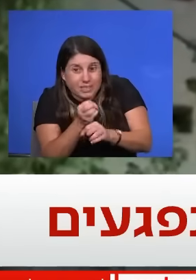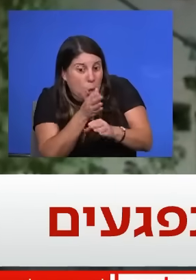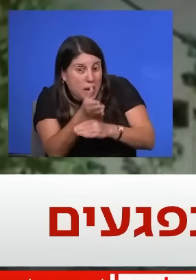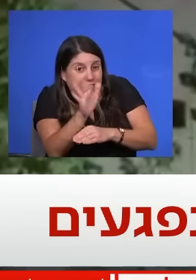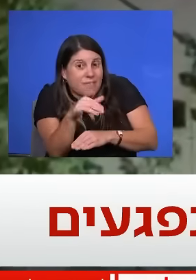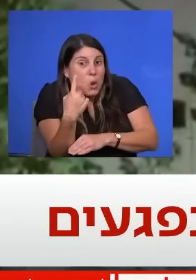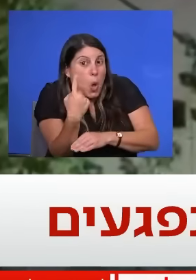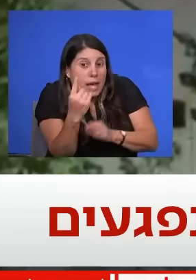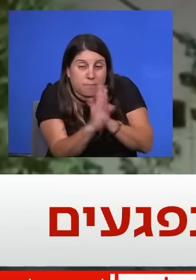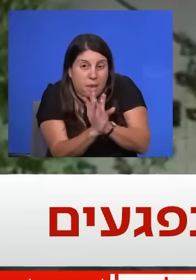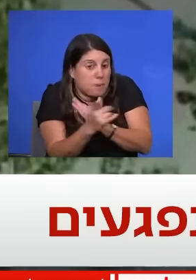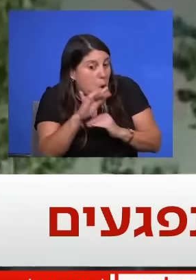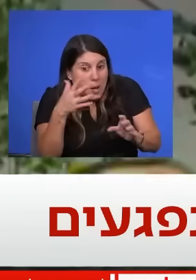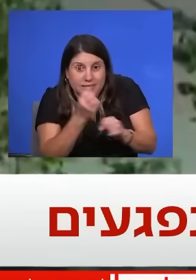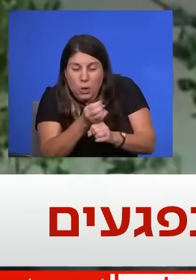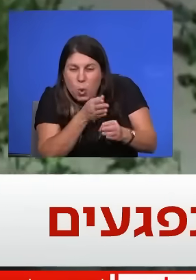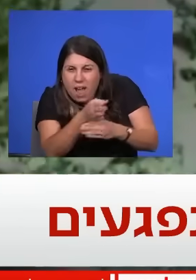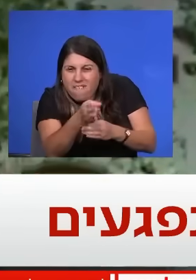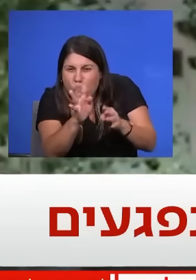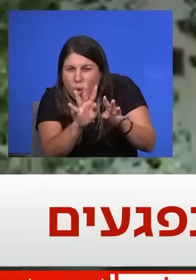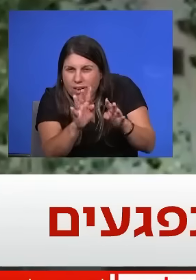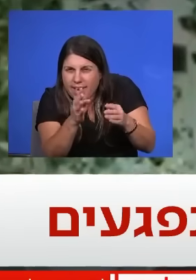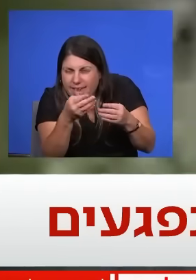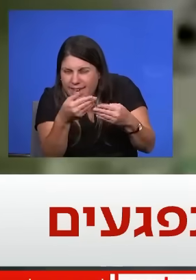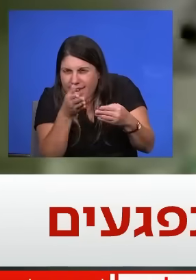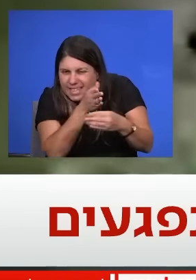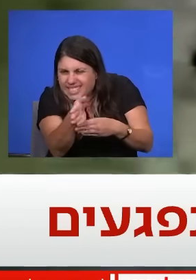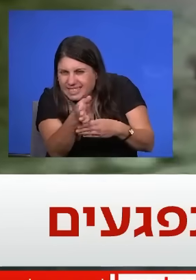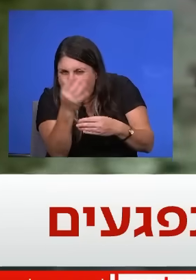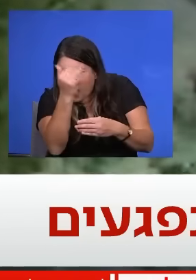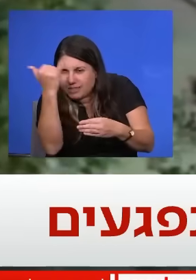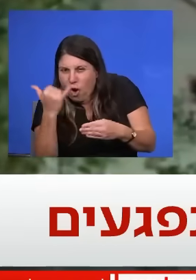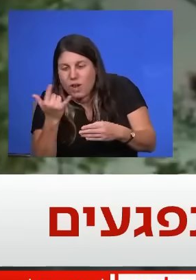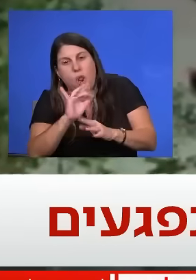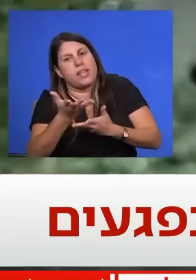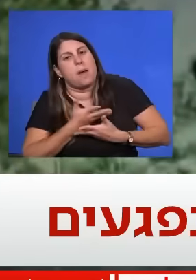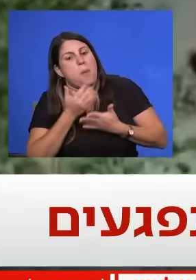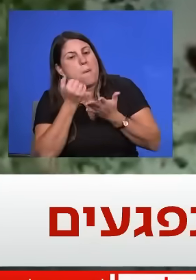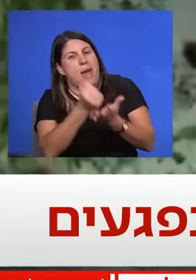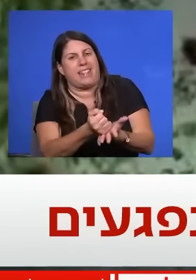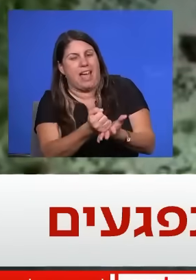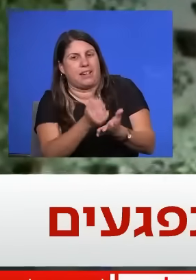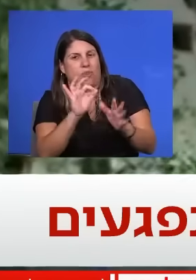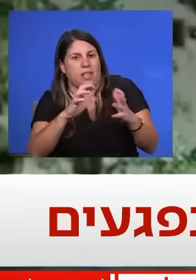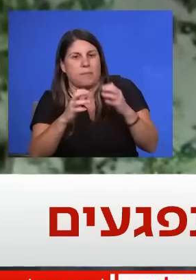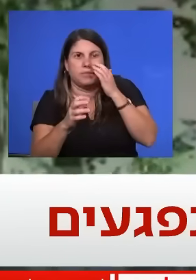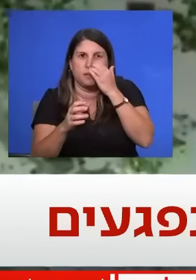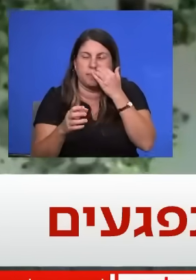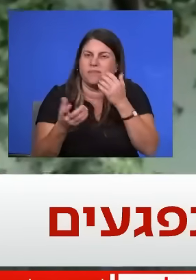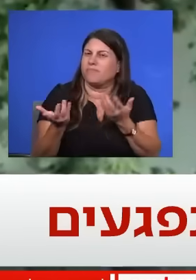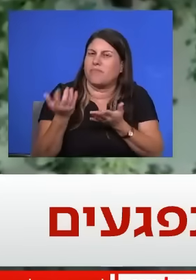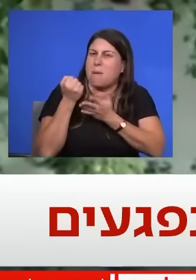את השער הצהוב, אז הם לא יקבלו את המענק של קיבוצים שכן חדרו למחבלים. כן, וזה עצוב. מה עם מענק על אומץ לב